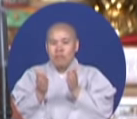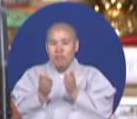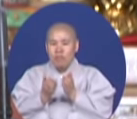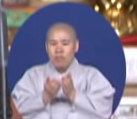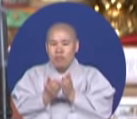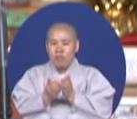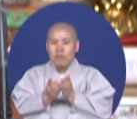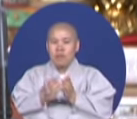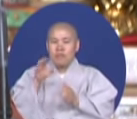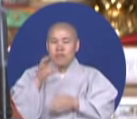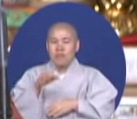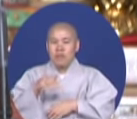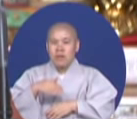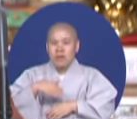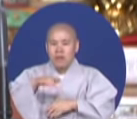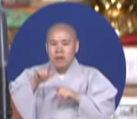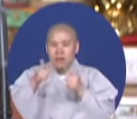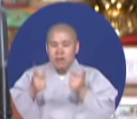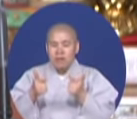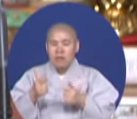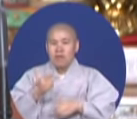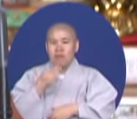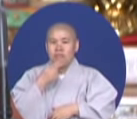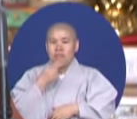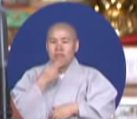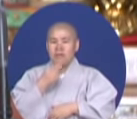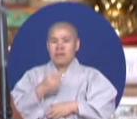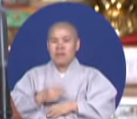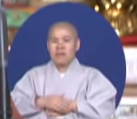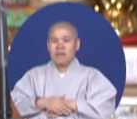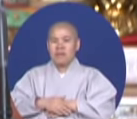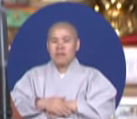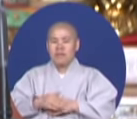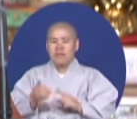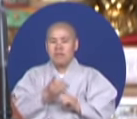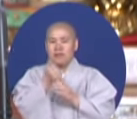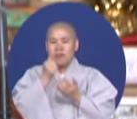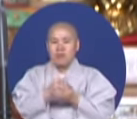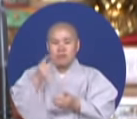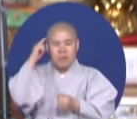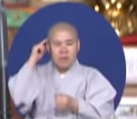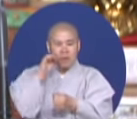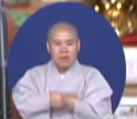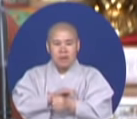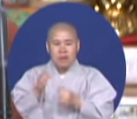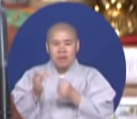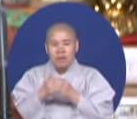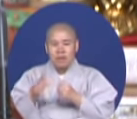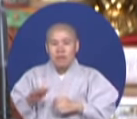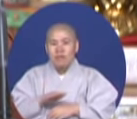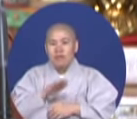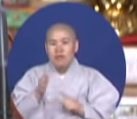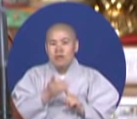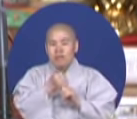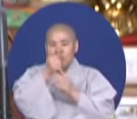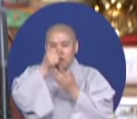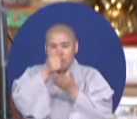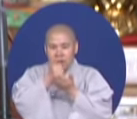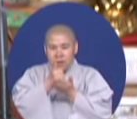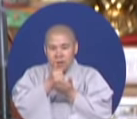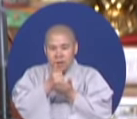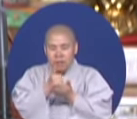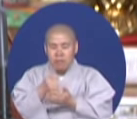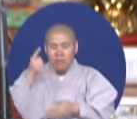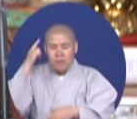세간에 들어가지 않는 데가 없다. 이게 부처님의 지혜거든요. 그러니까 우리가 부처님